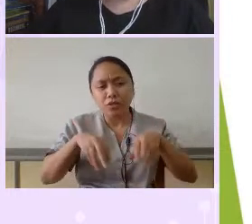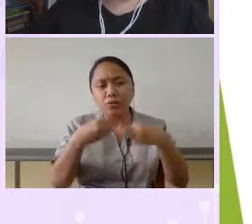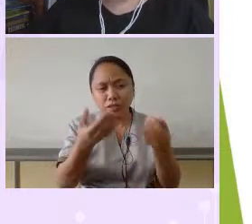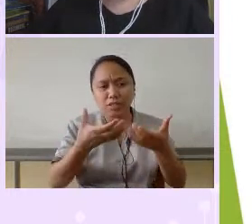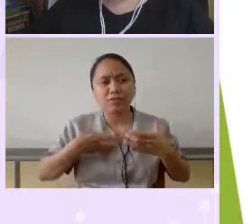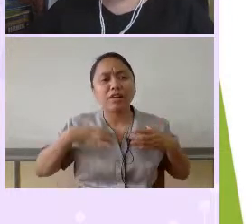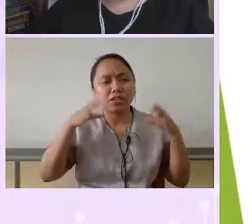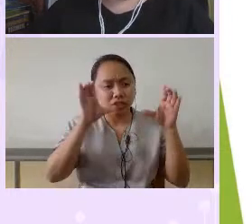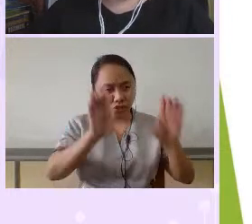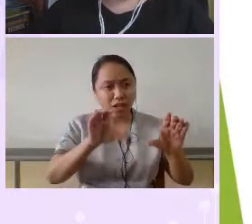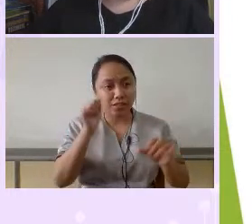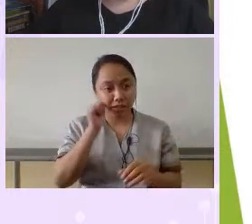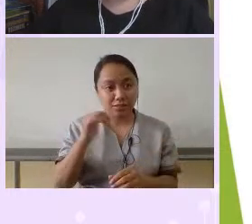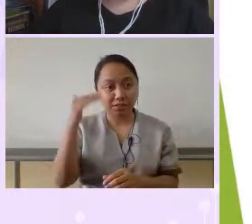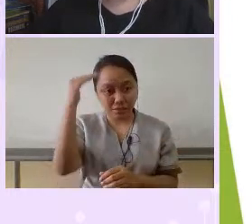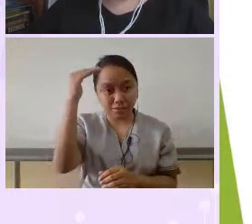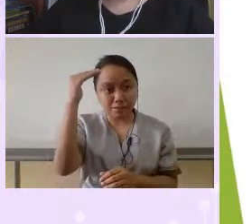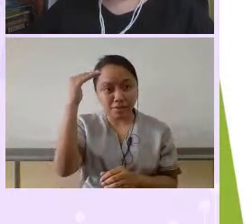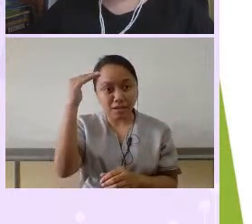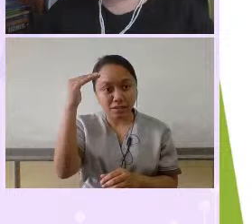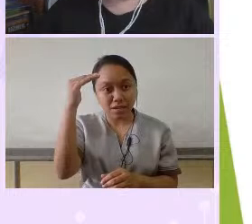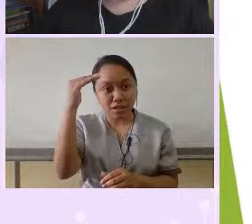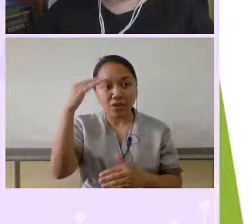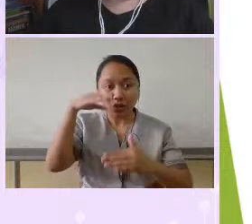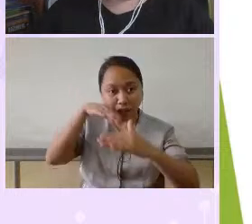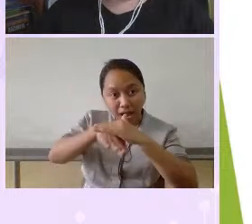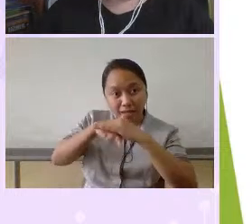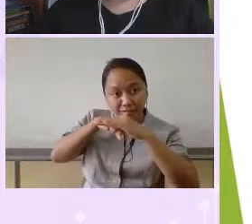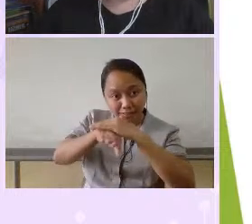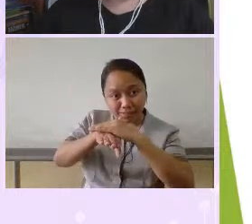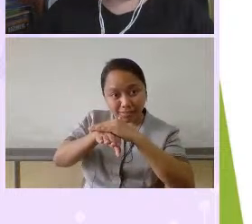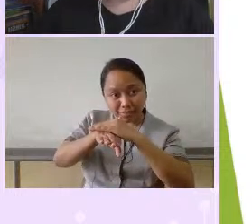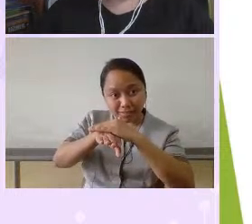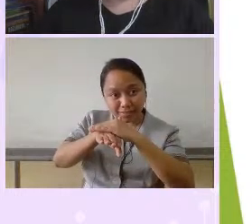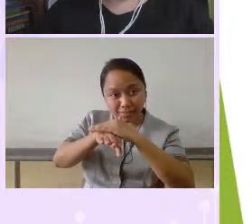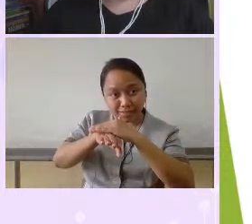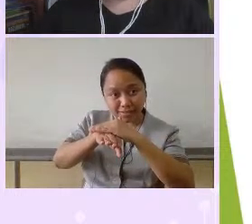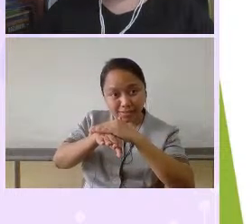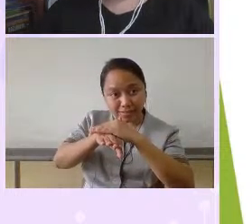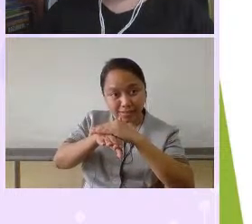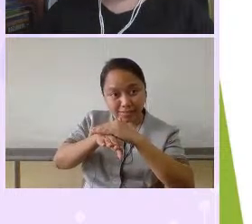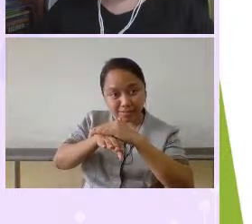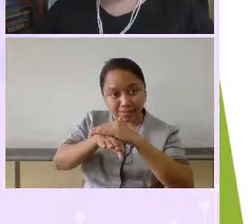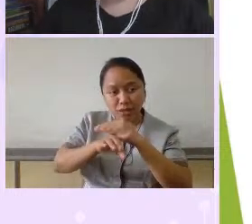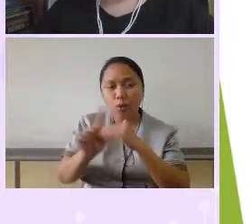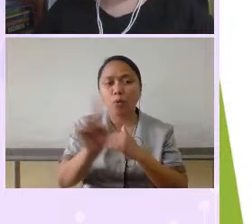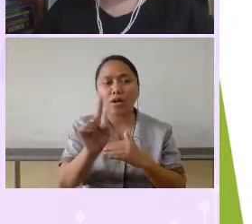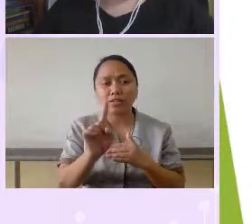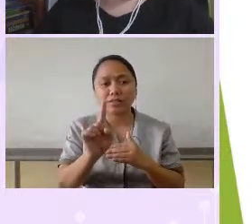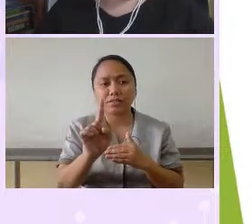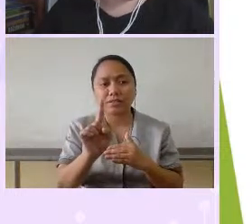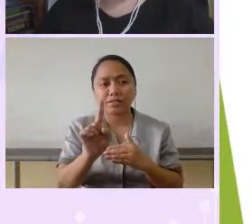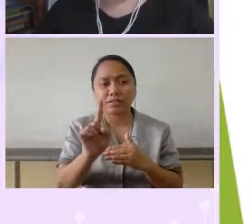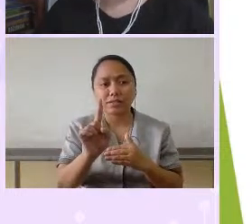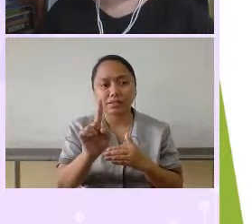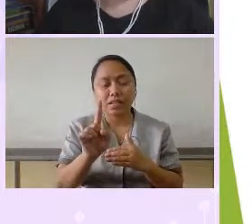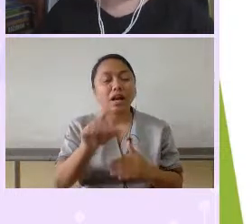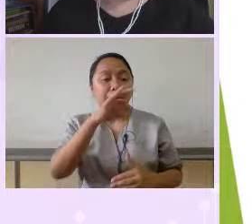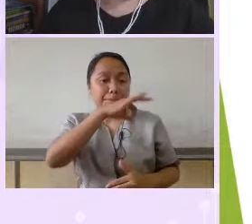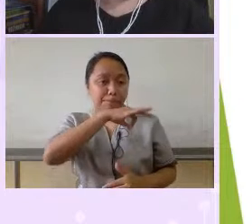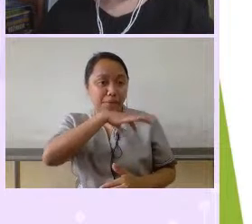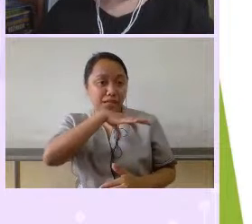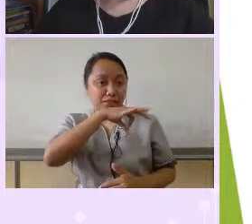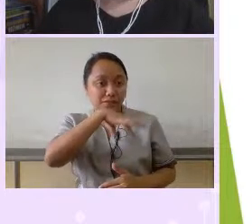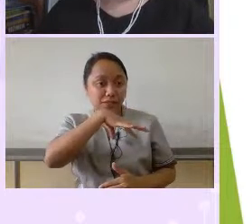mga kababaihan na maka-access ng mga nakapaloob na benepisyo sa